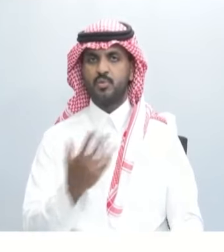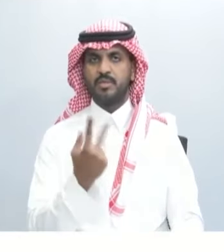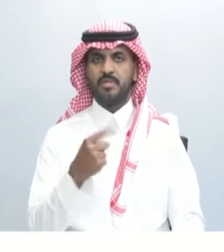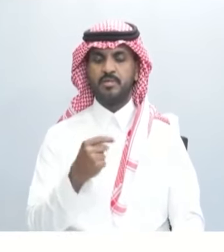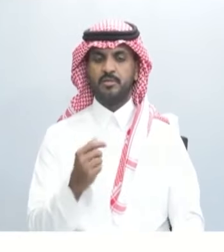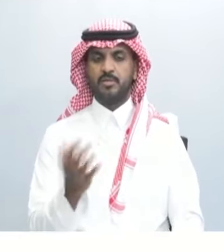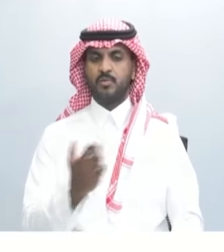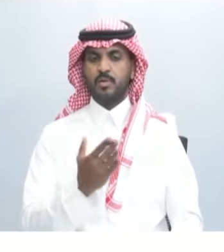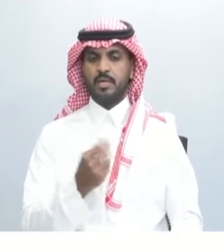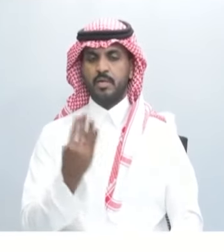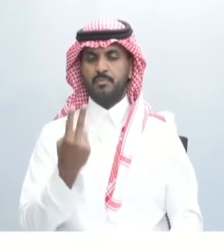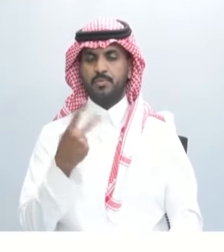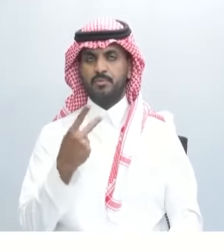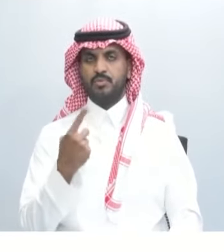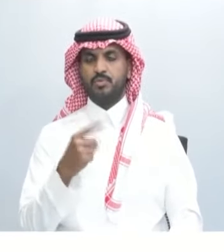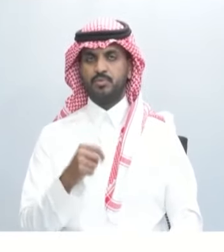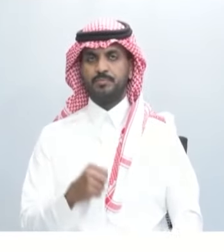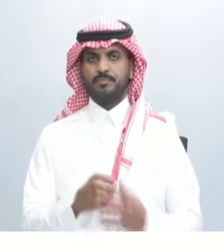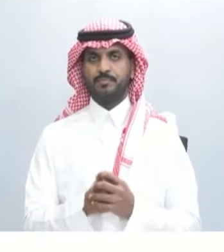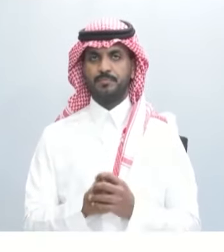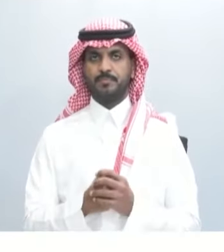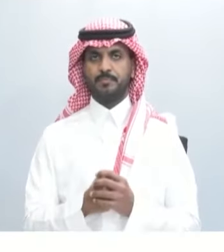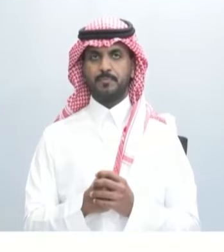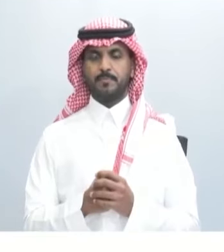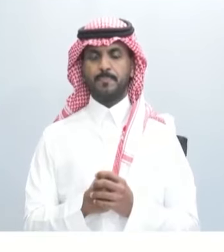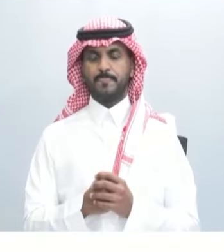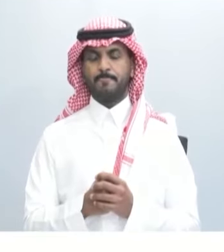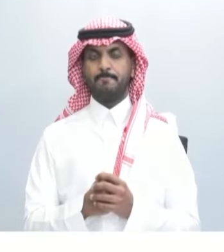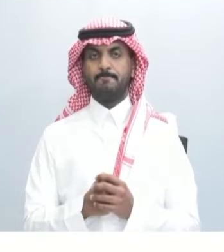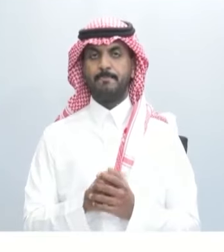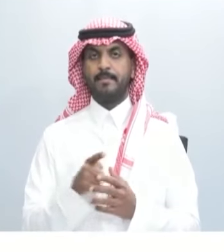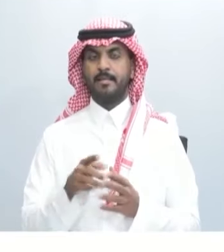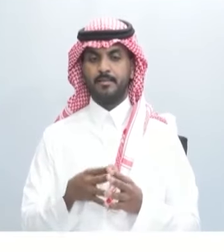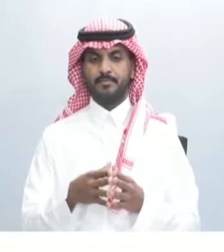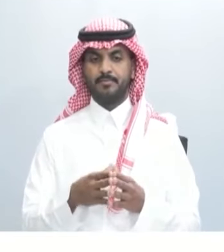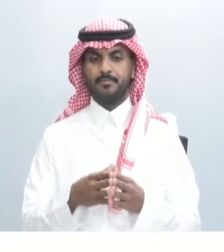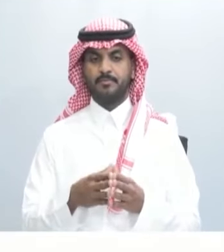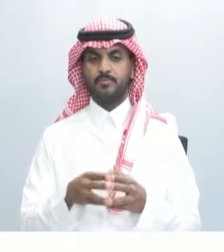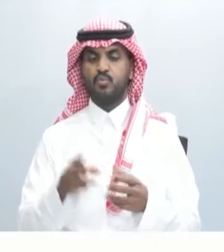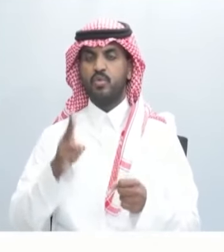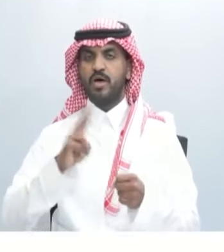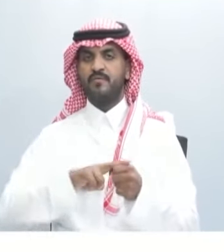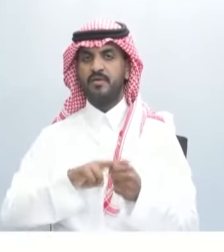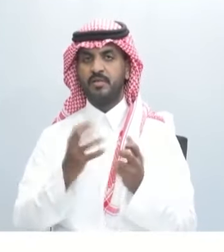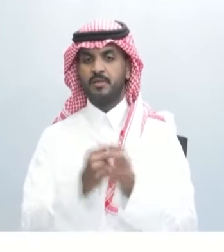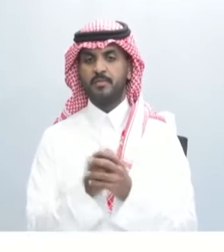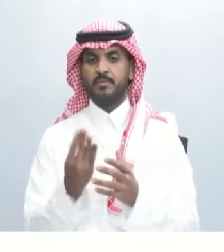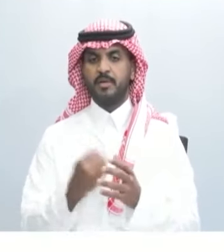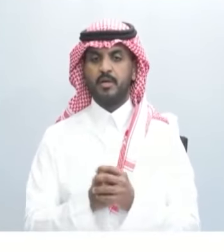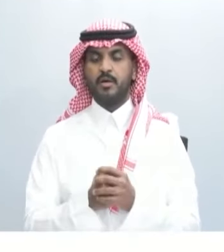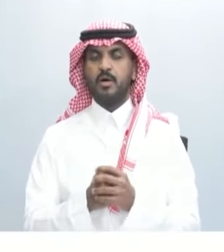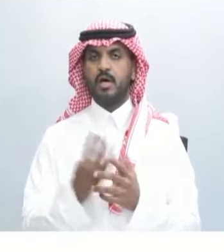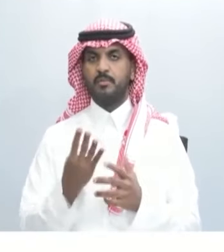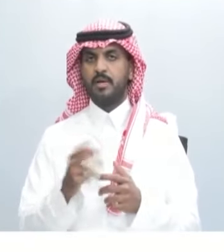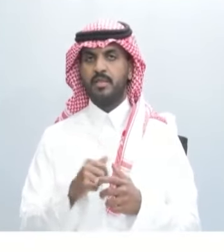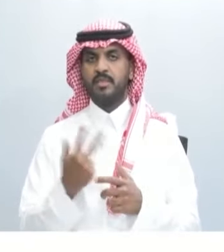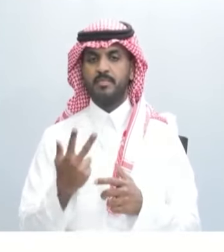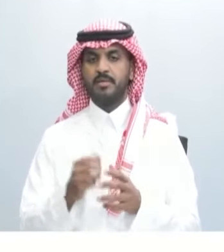ثمانيه عشر 21 24 الان مضاعفات العدد اربعه اربعه